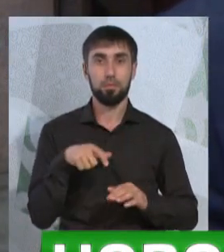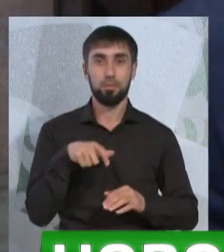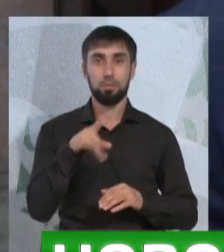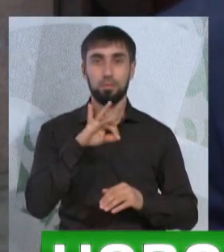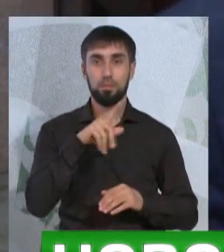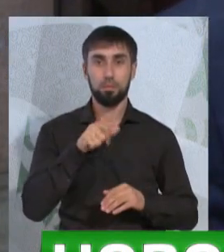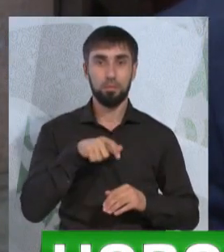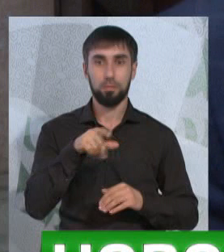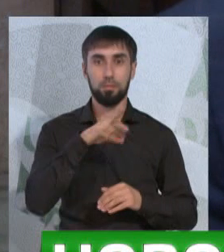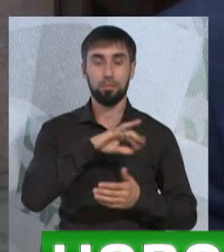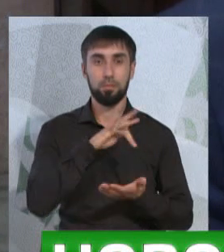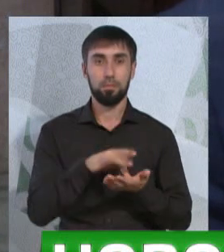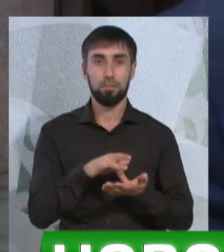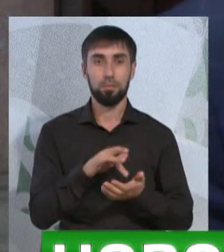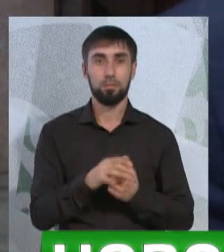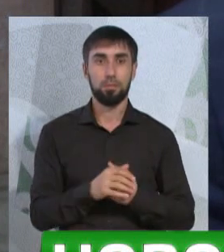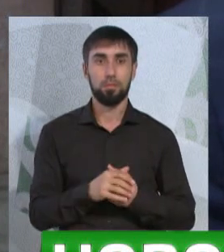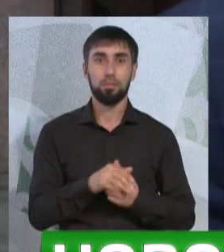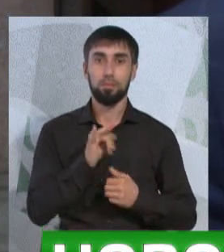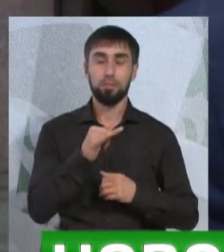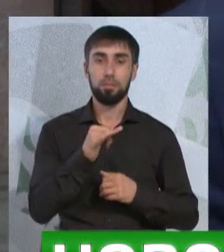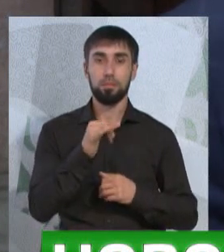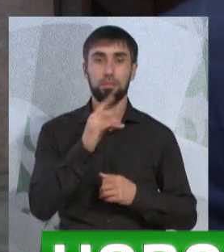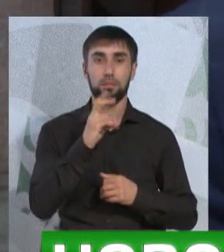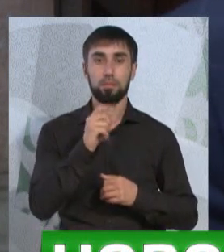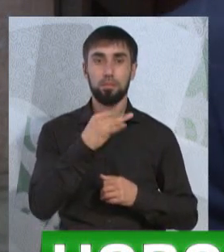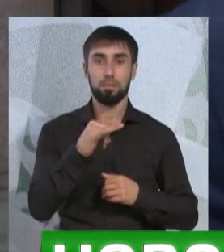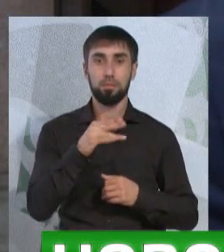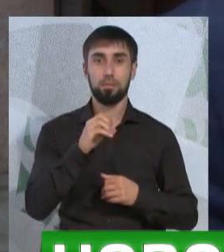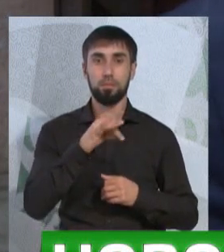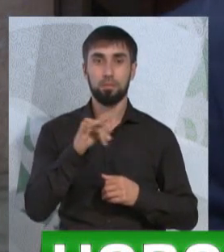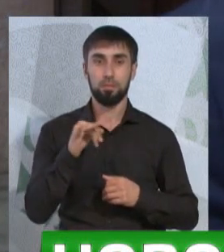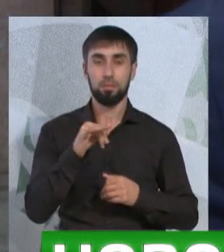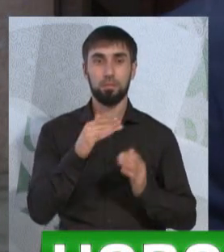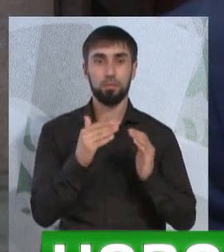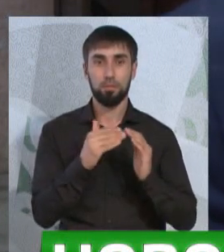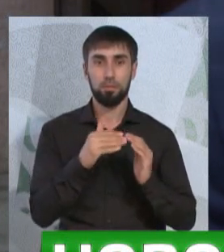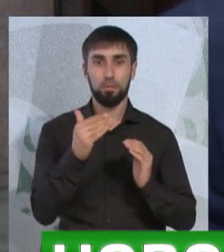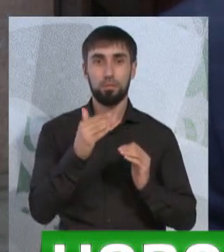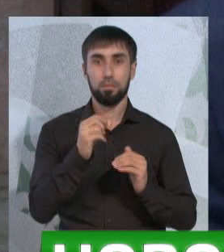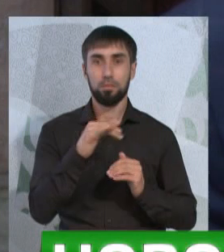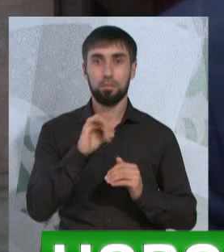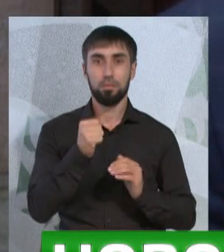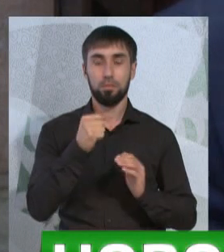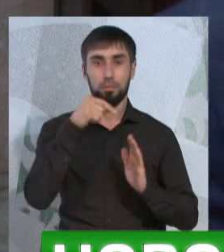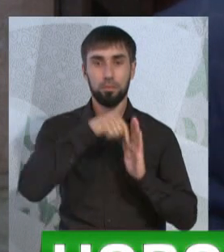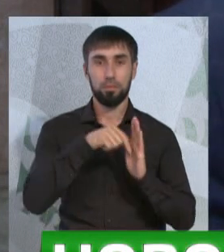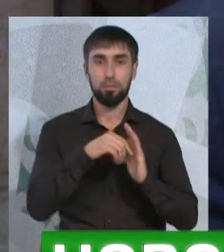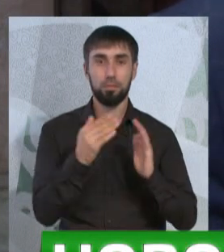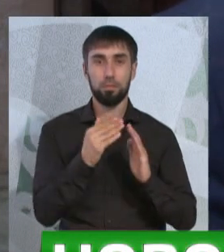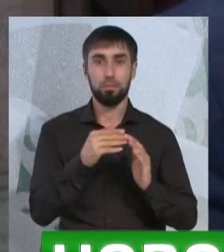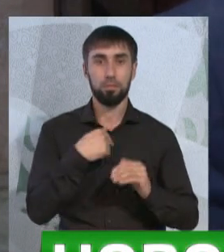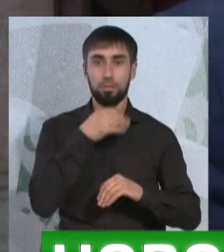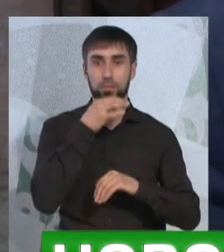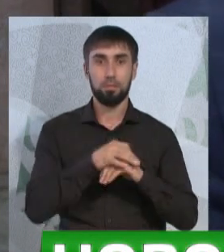по городу и наружные территории домов, наружные дома. А придомовые территории это